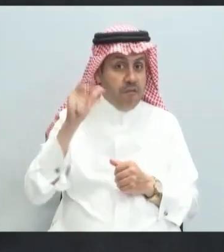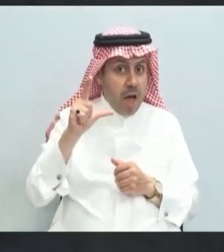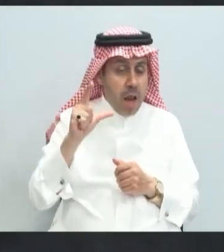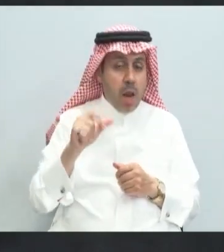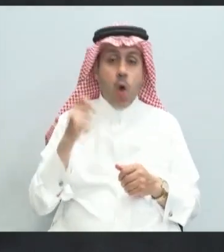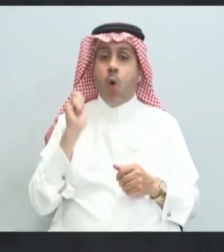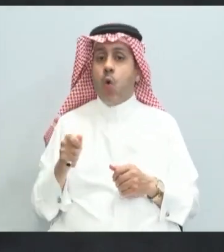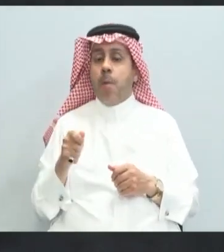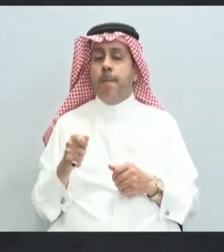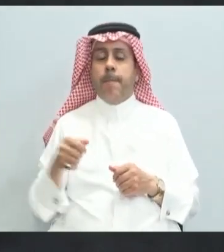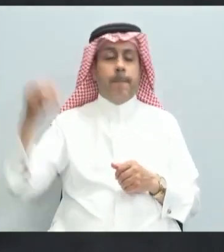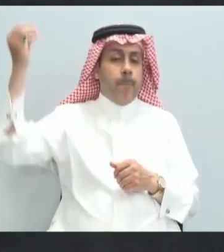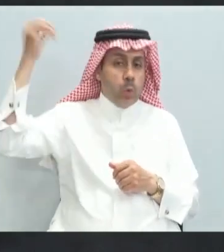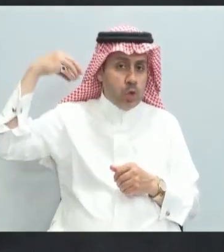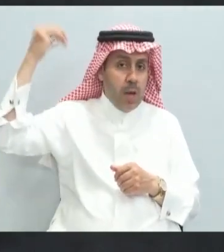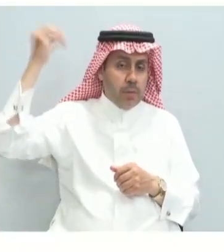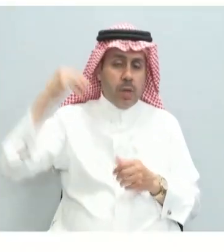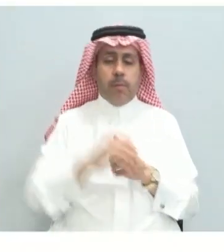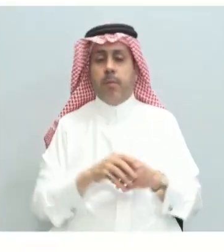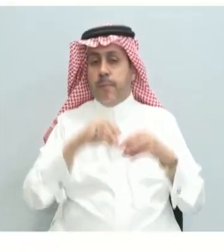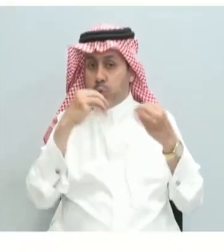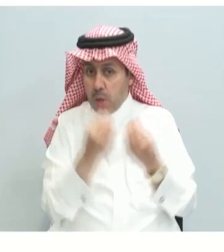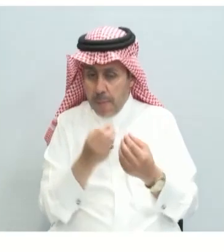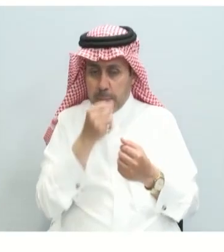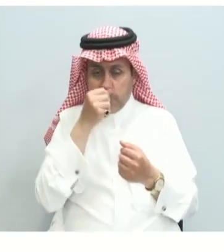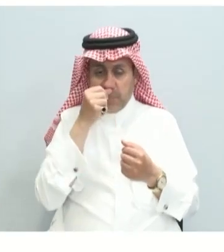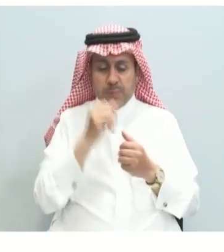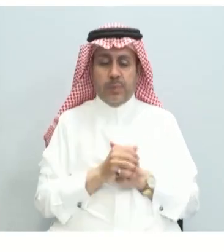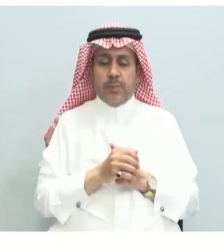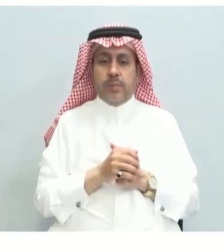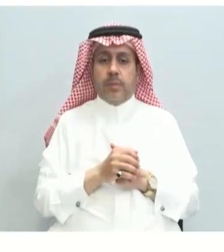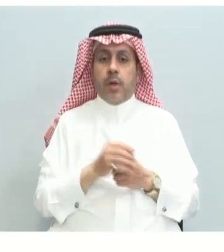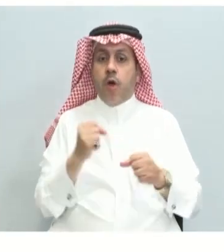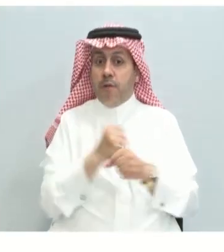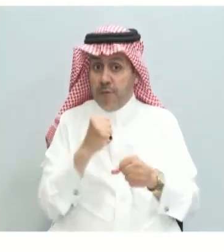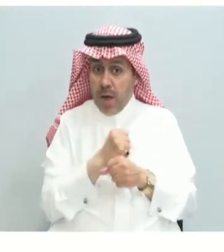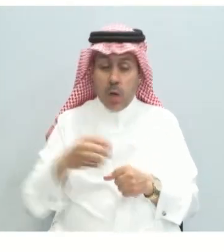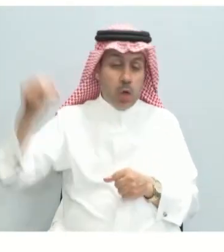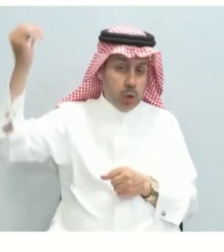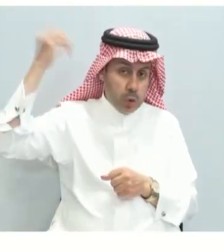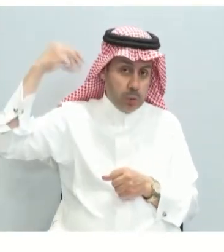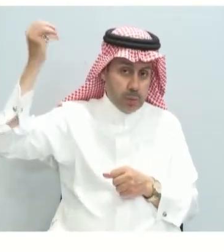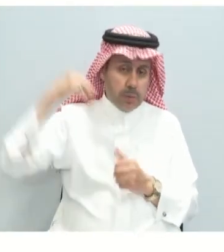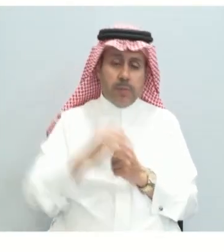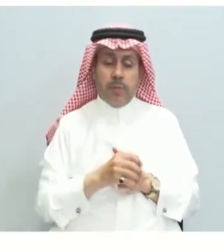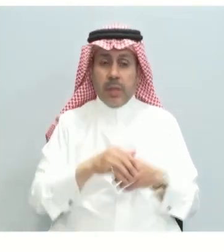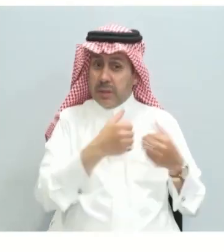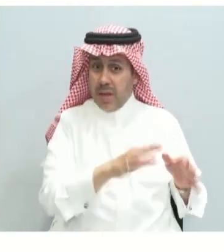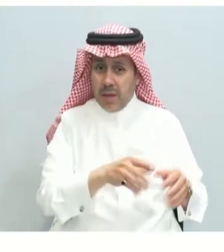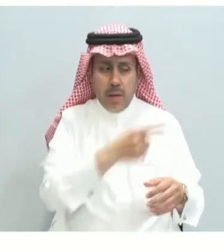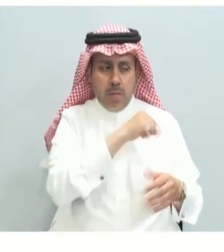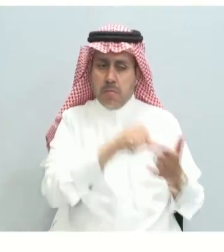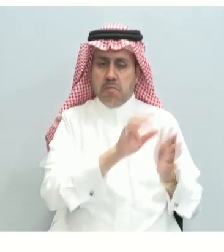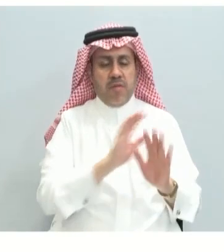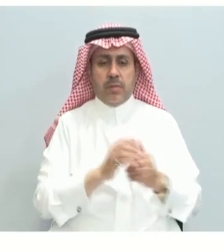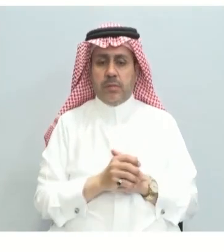مستحب. الفعل مستحب، إذن يثاب فاعله ولا يعاقب تاركه.